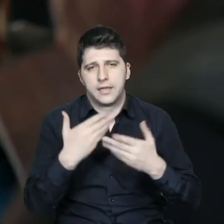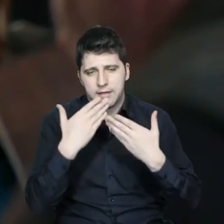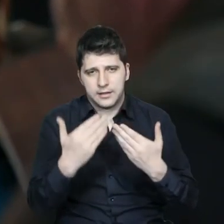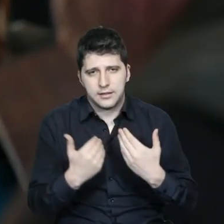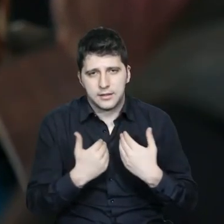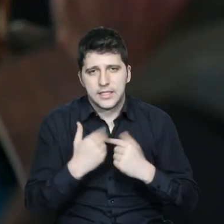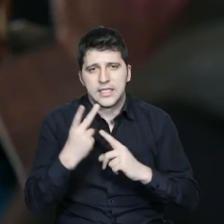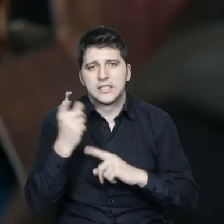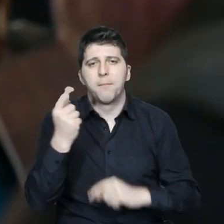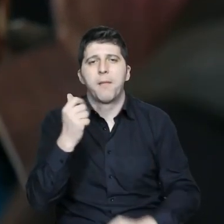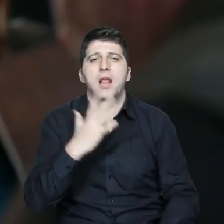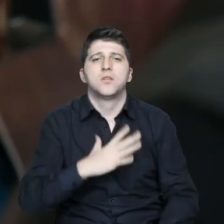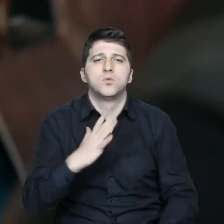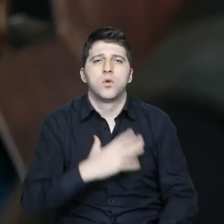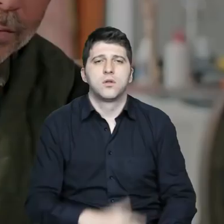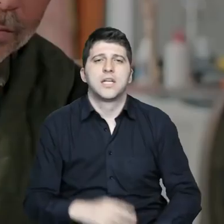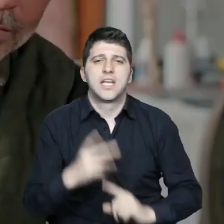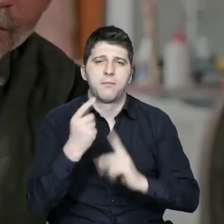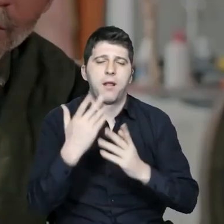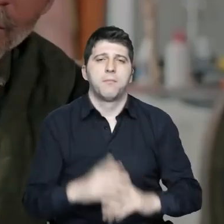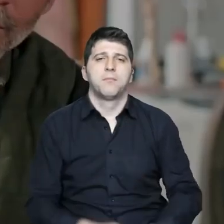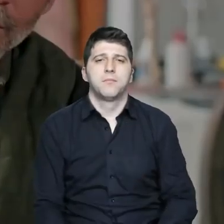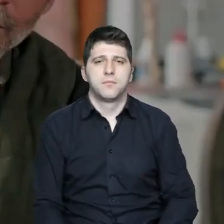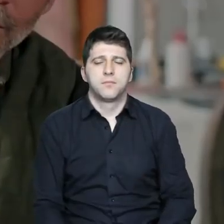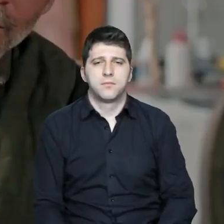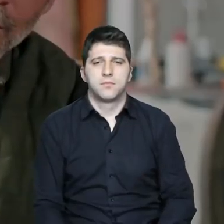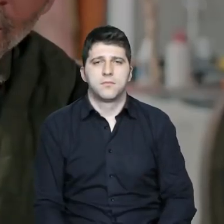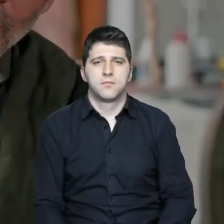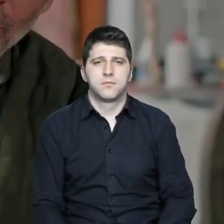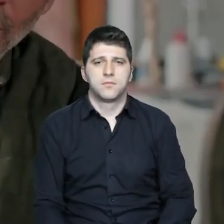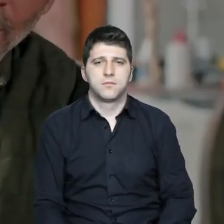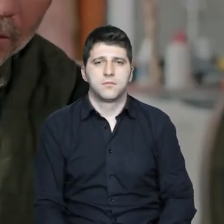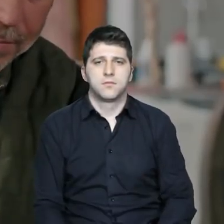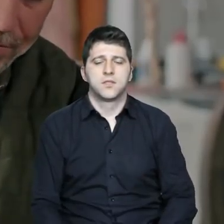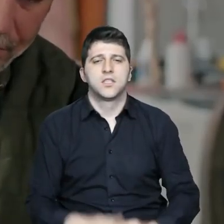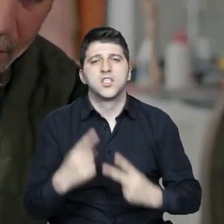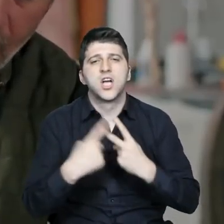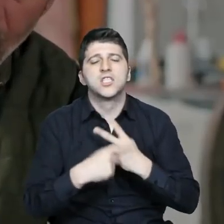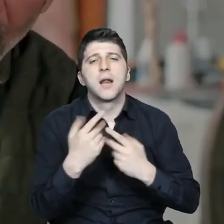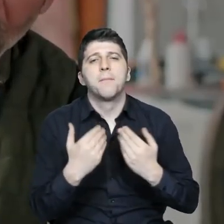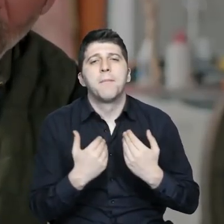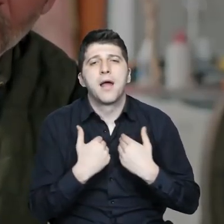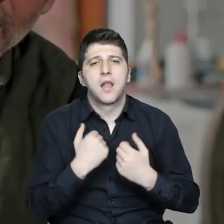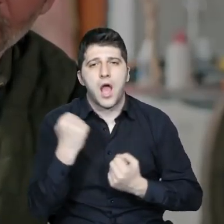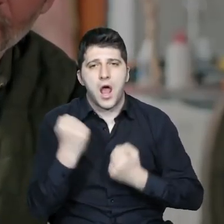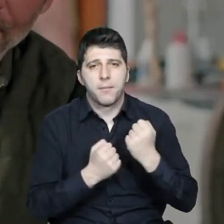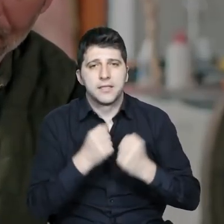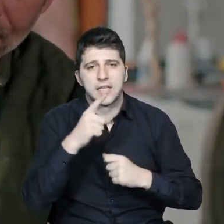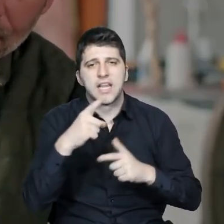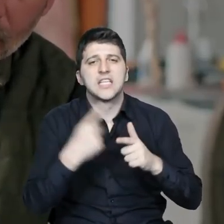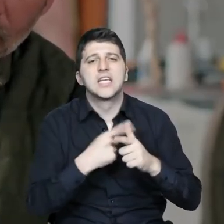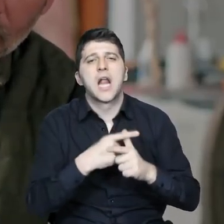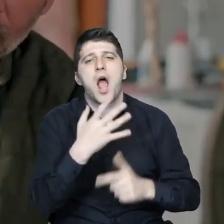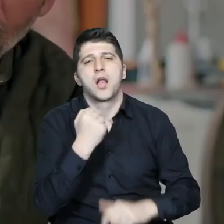insan parasını istiyor İbrahim. Yaşar ben Arabayı senden